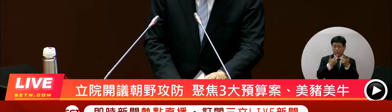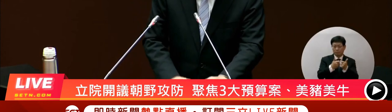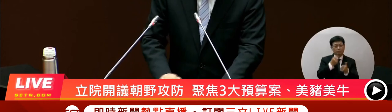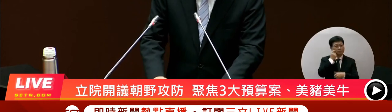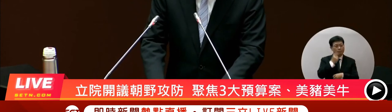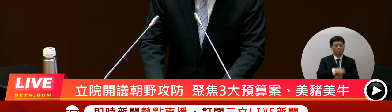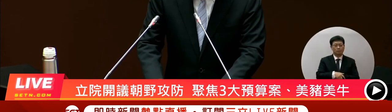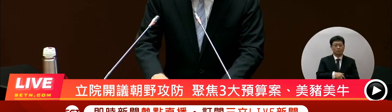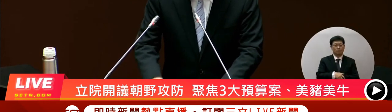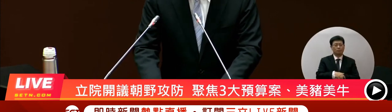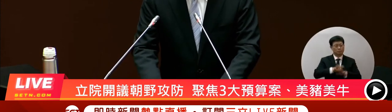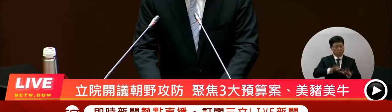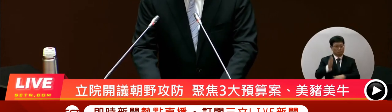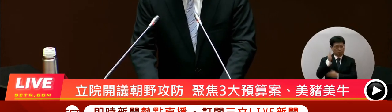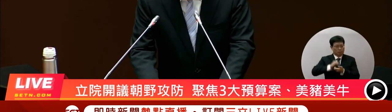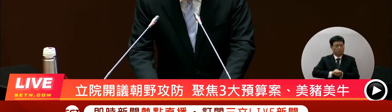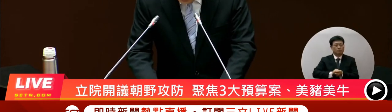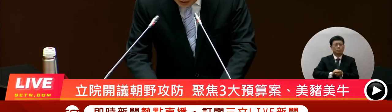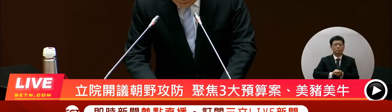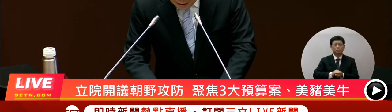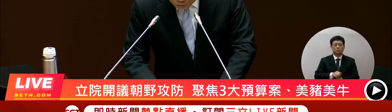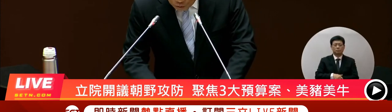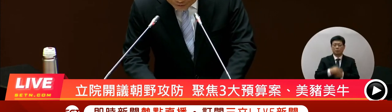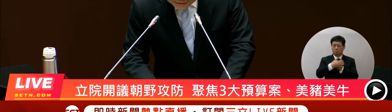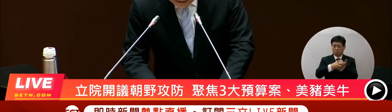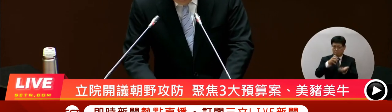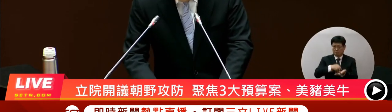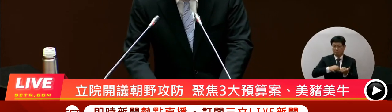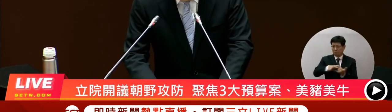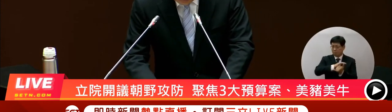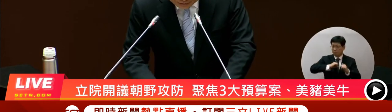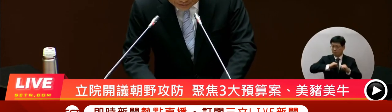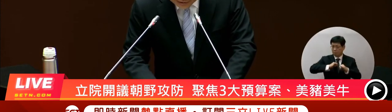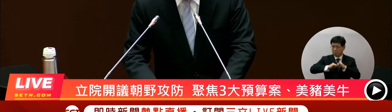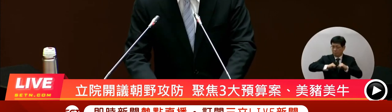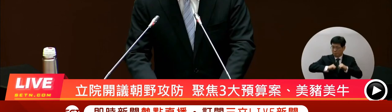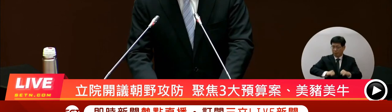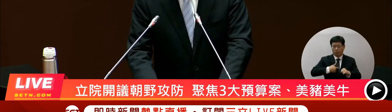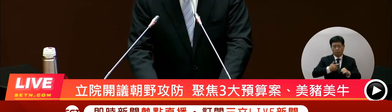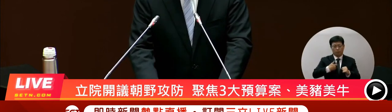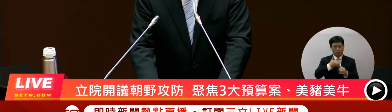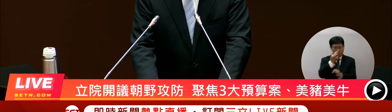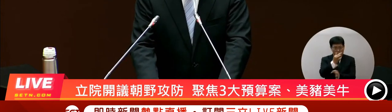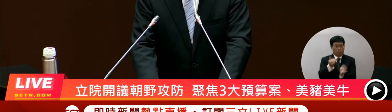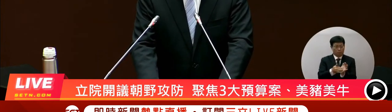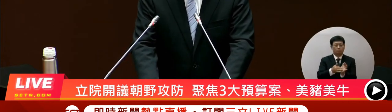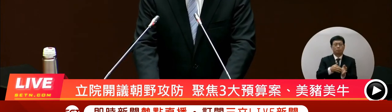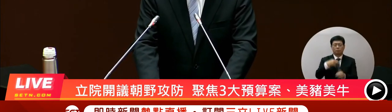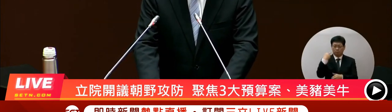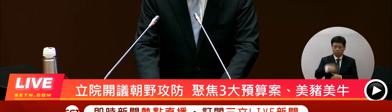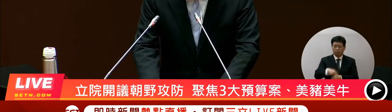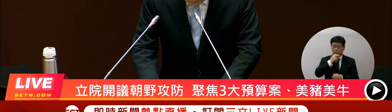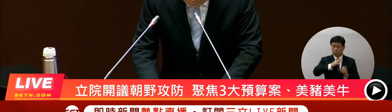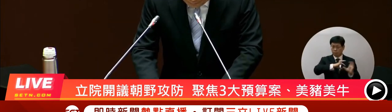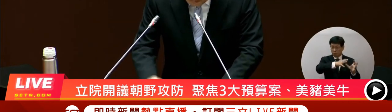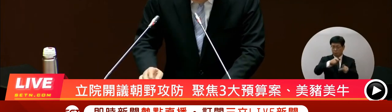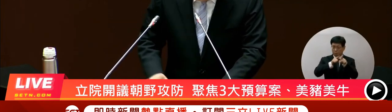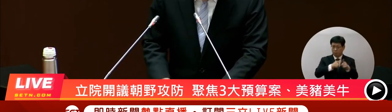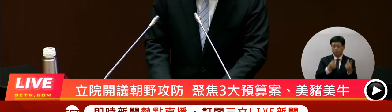此政府决定在确保国民健康的前提下与国际接